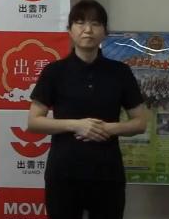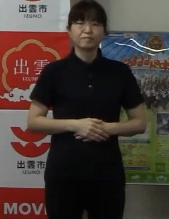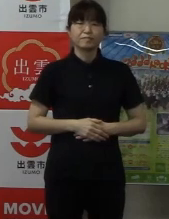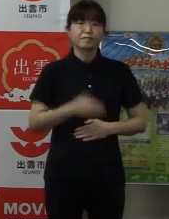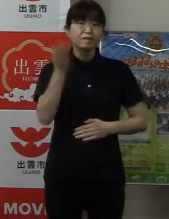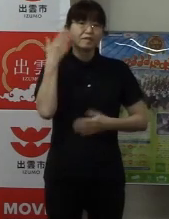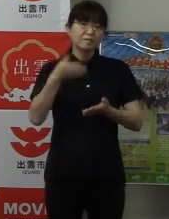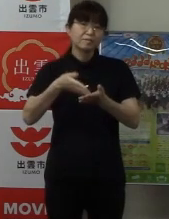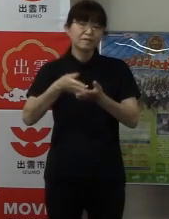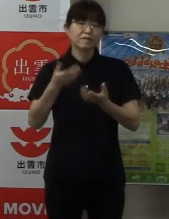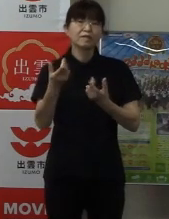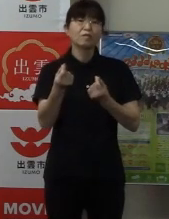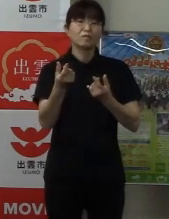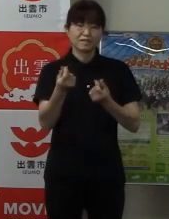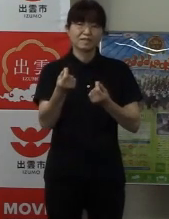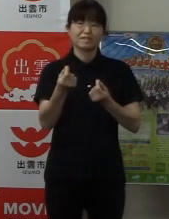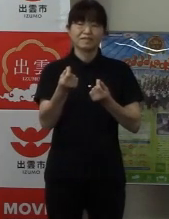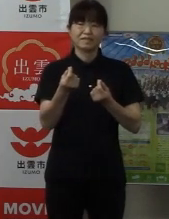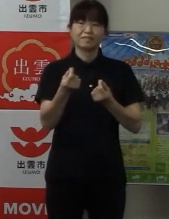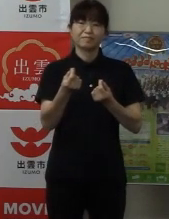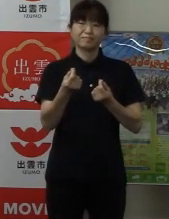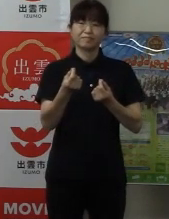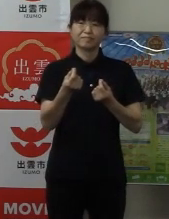ましたけども、このように